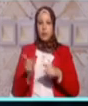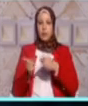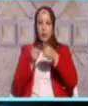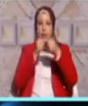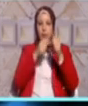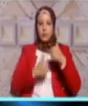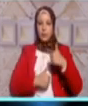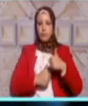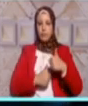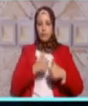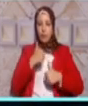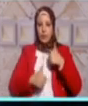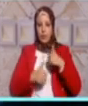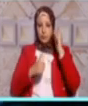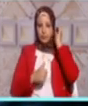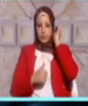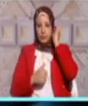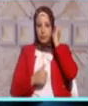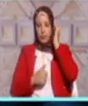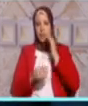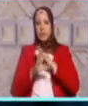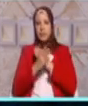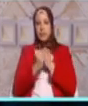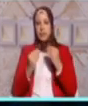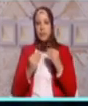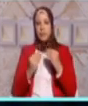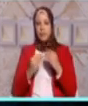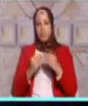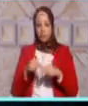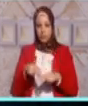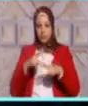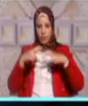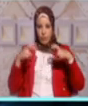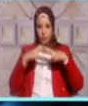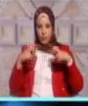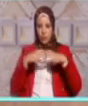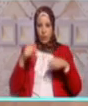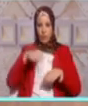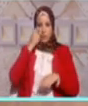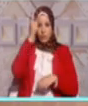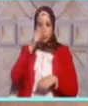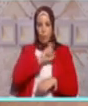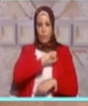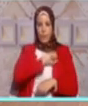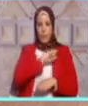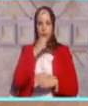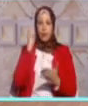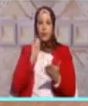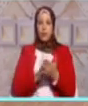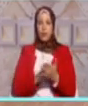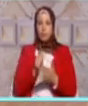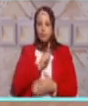الى اللجنه، يعني اكتر من مرحله بيتم التفتيش فيها، وعلى ما اعتقد ان ده كان قرار صائب